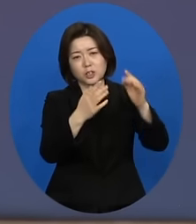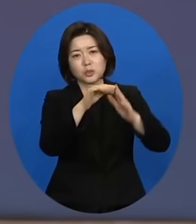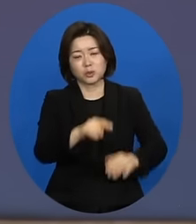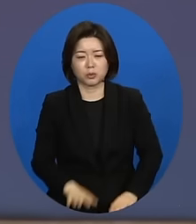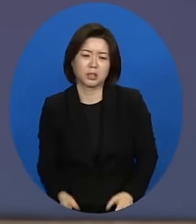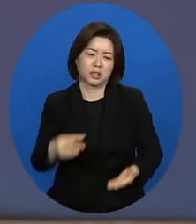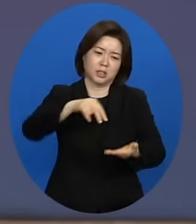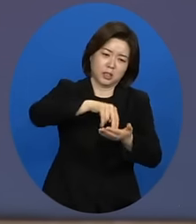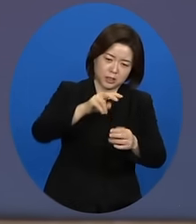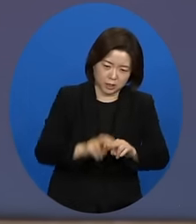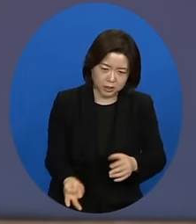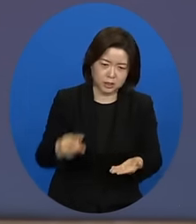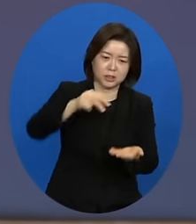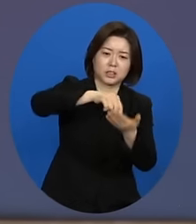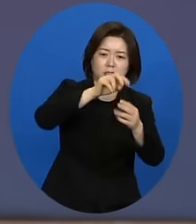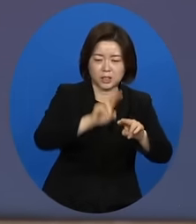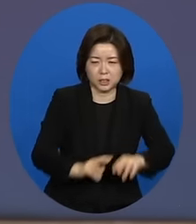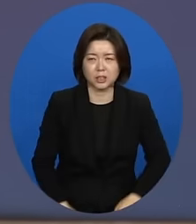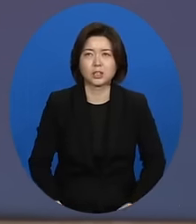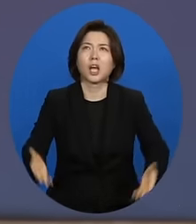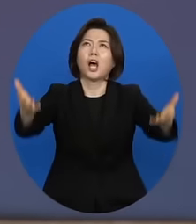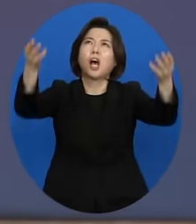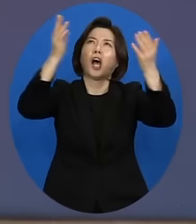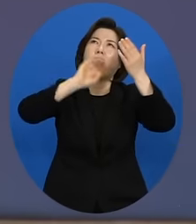일어났다 앉았다 일어났다 앉았다